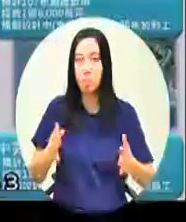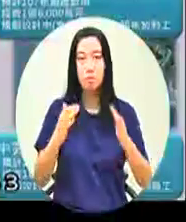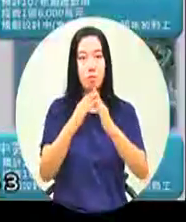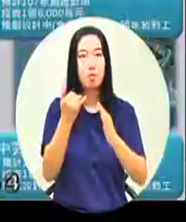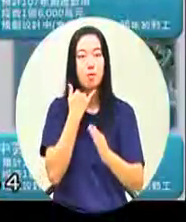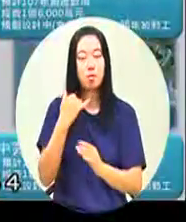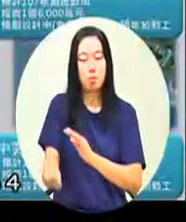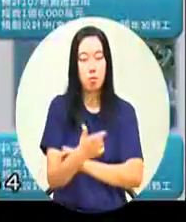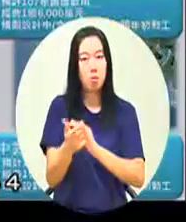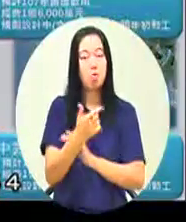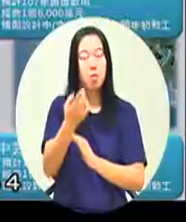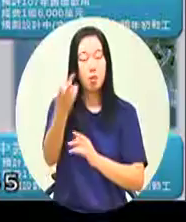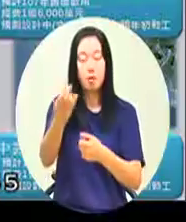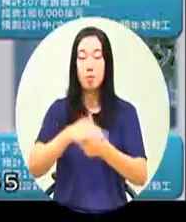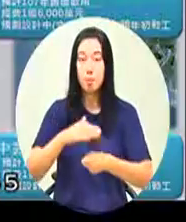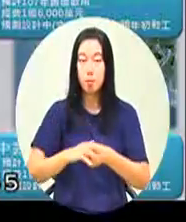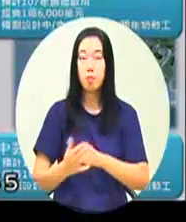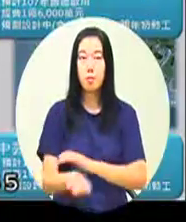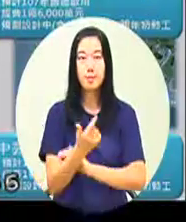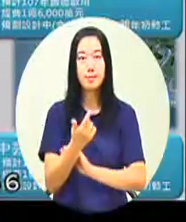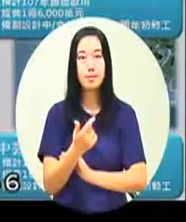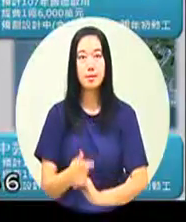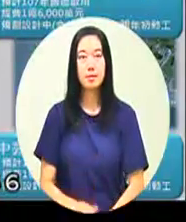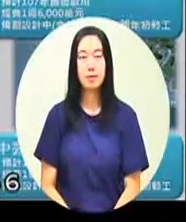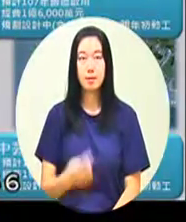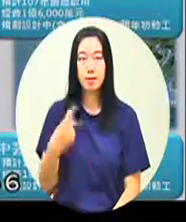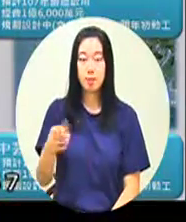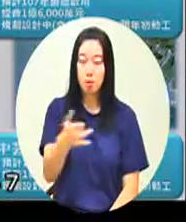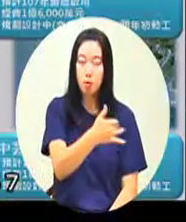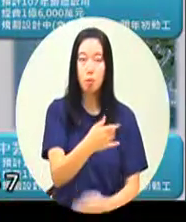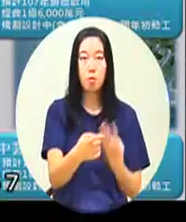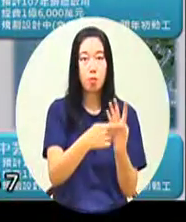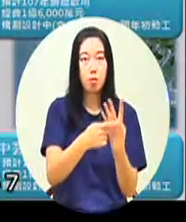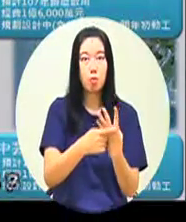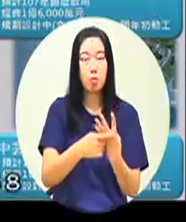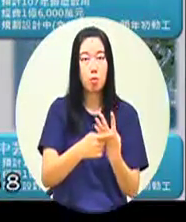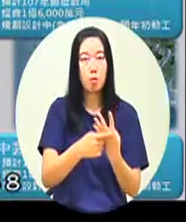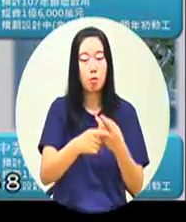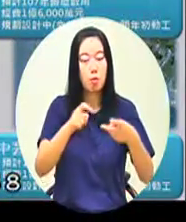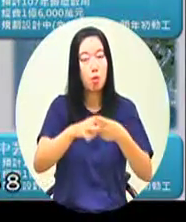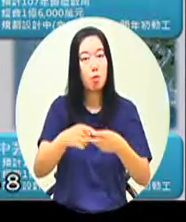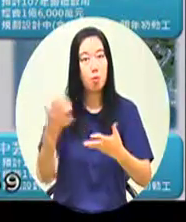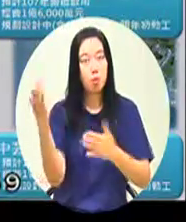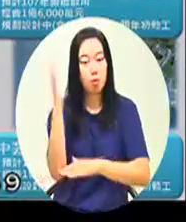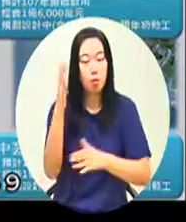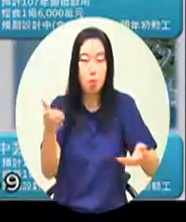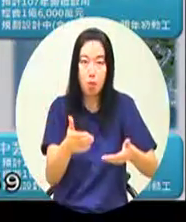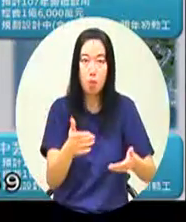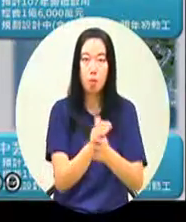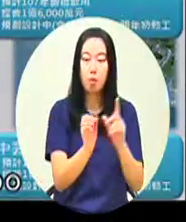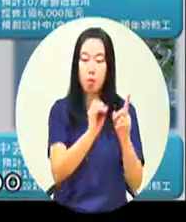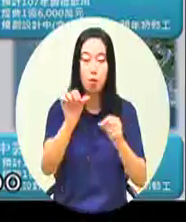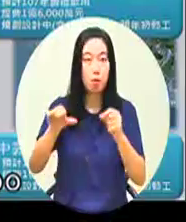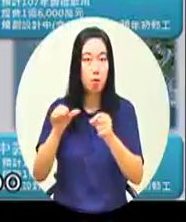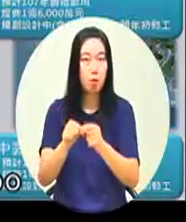助。那在整个渔业重大工程的部分，105年合计办理了33件的工程，